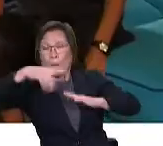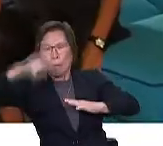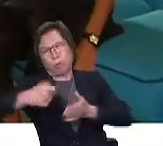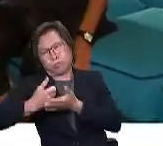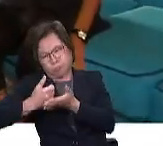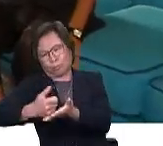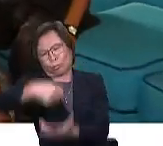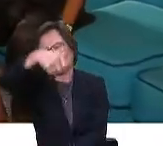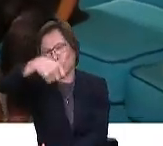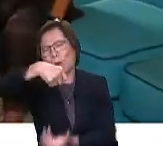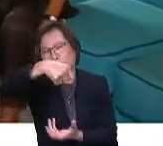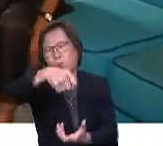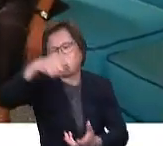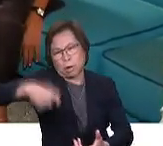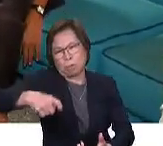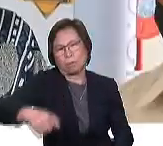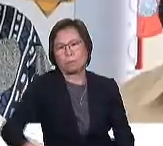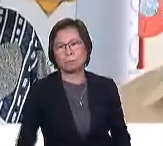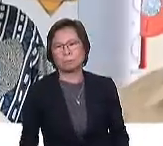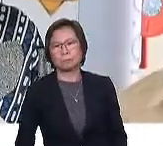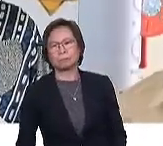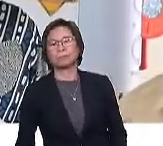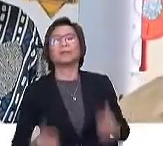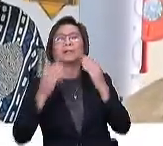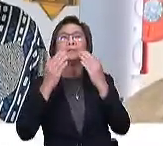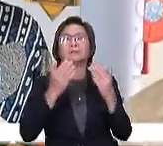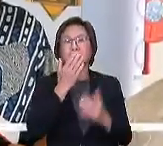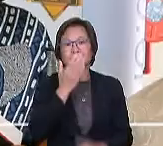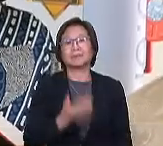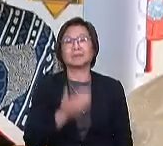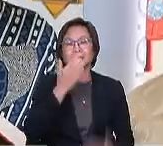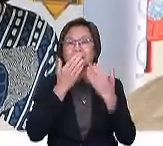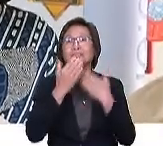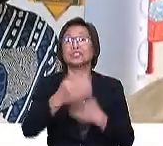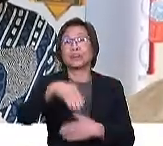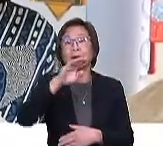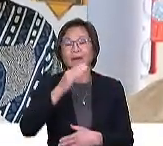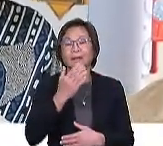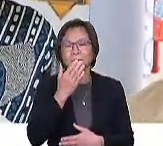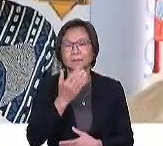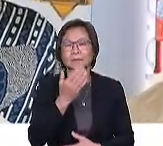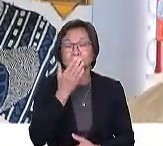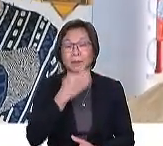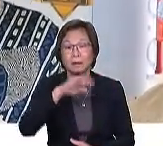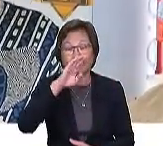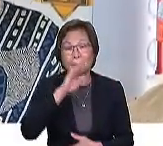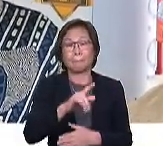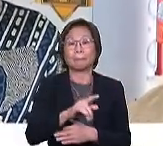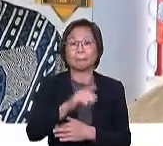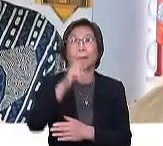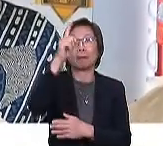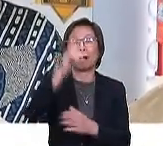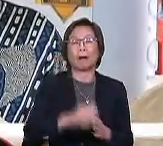memerlukan bantuan tersebut Insya Allah yakin oleh badan yang ada untukmu